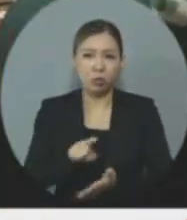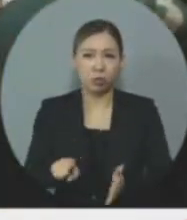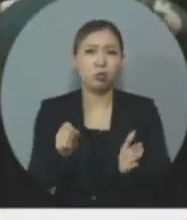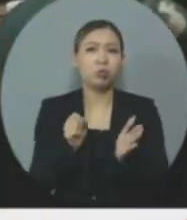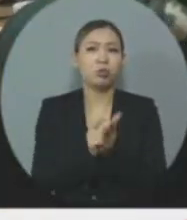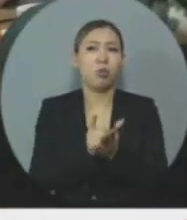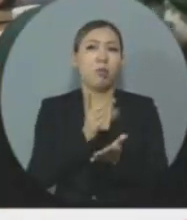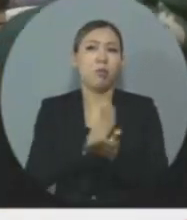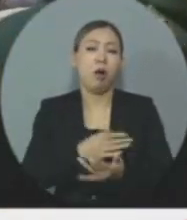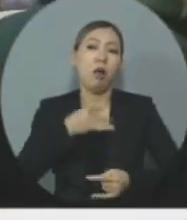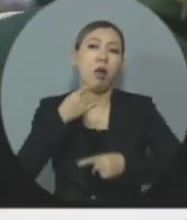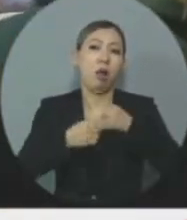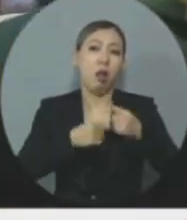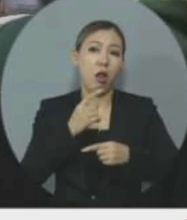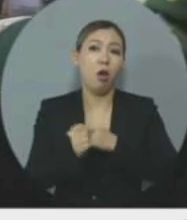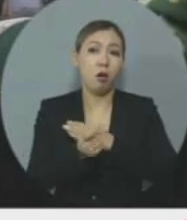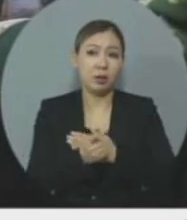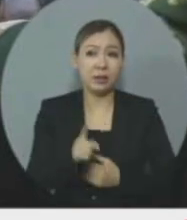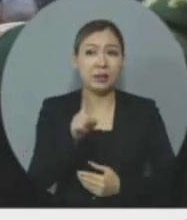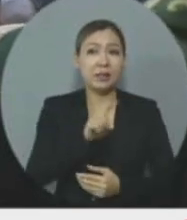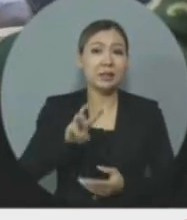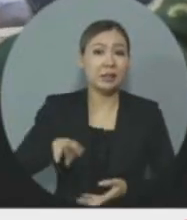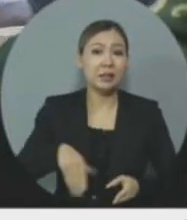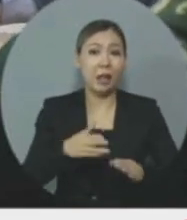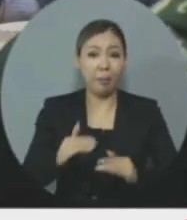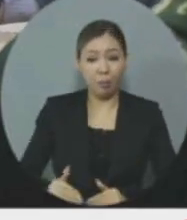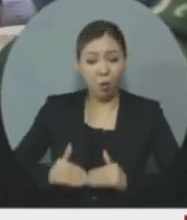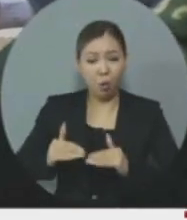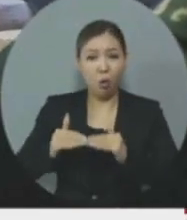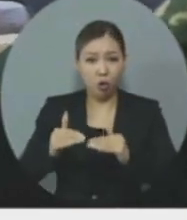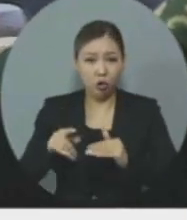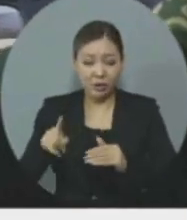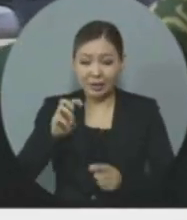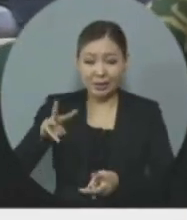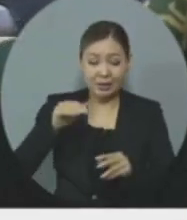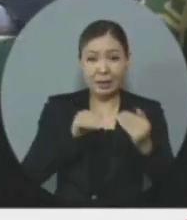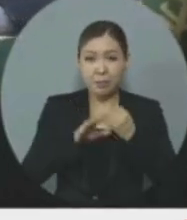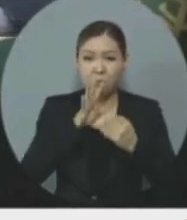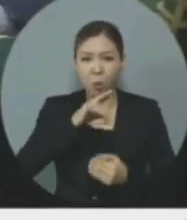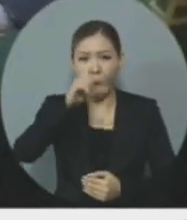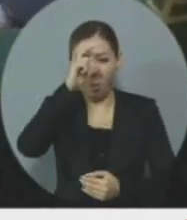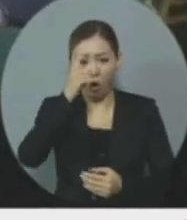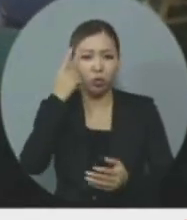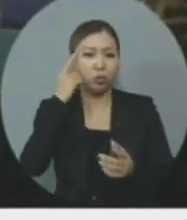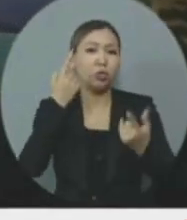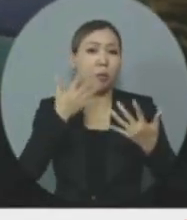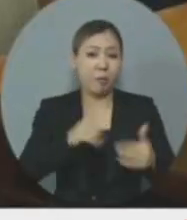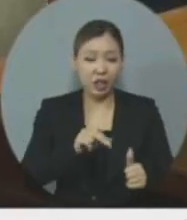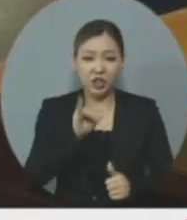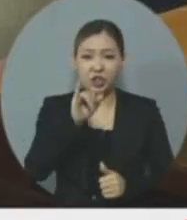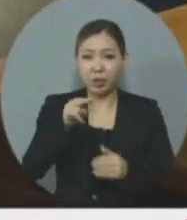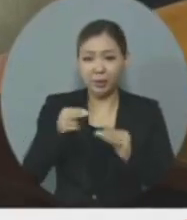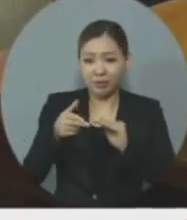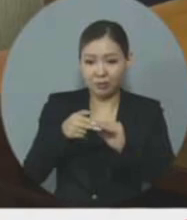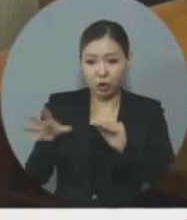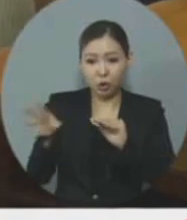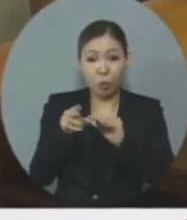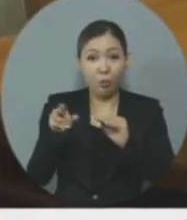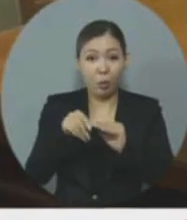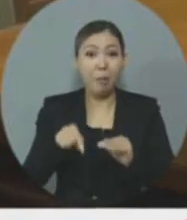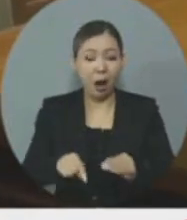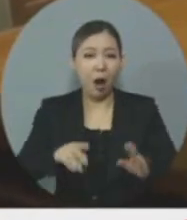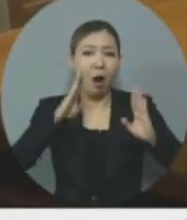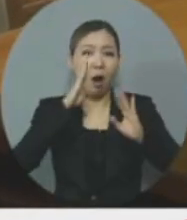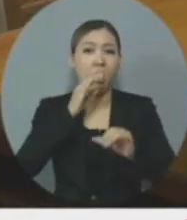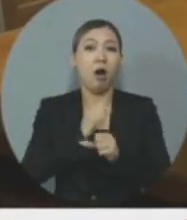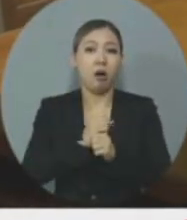сайд онцоллоо. Замун замын хөдөлгөөний ухаалаг зохион байгуулалт, мэдээллийн системийг сайжруулах чипний системийг хэрэгжлэхэд анхаарч ажиллаж байгаа болголоо.